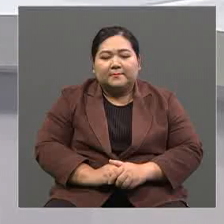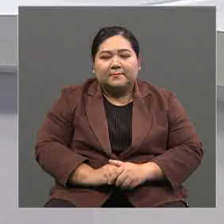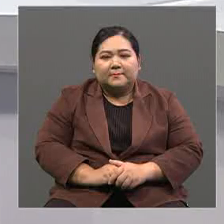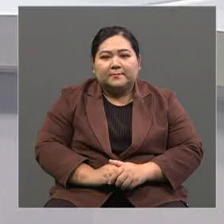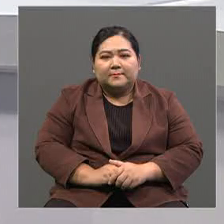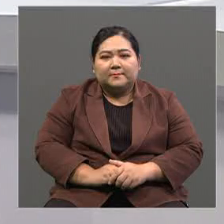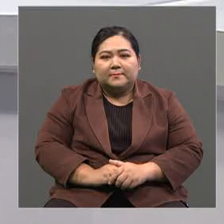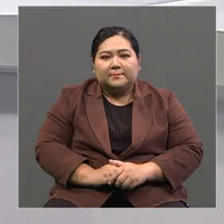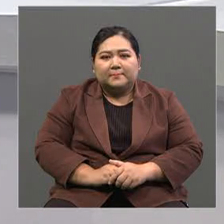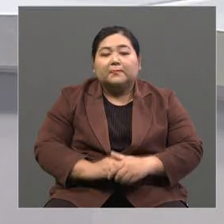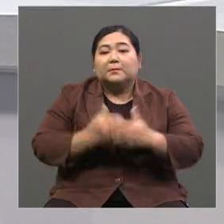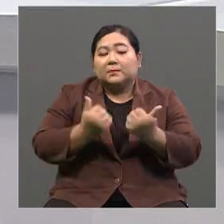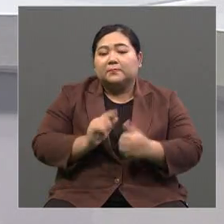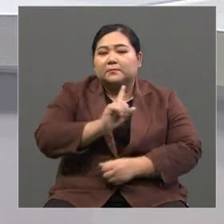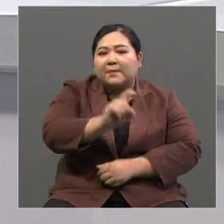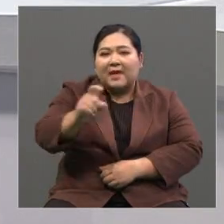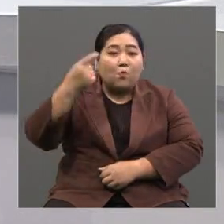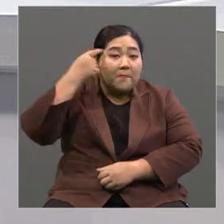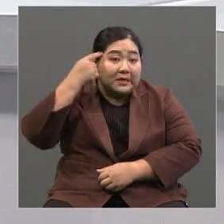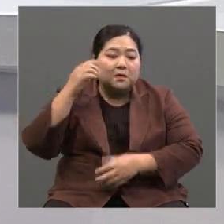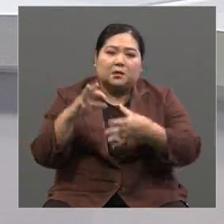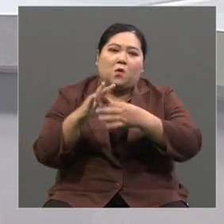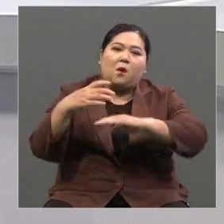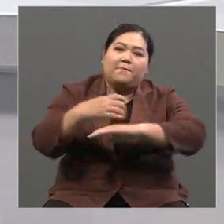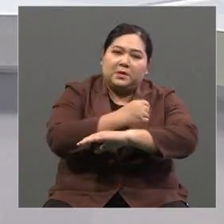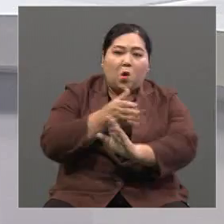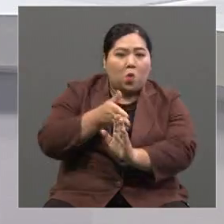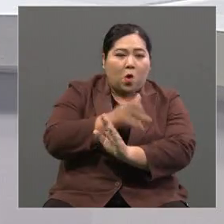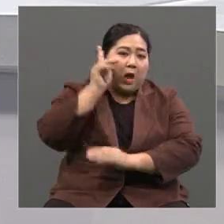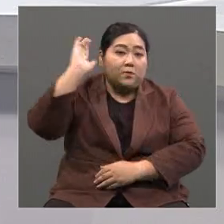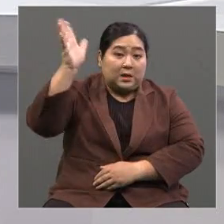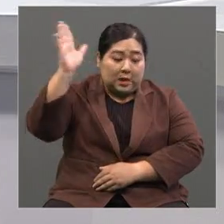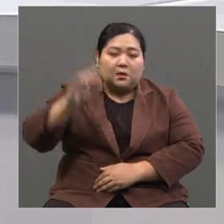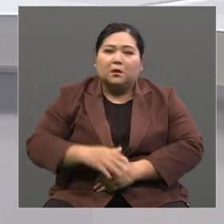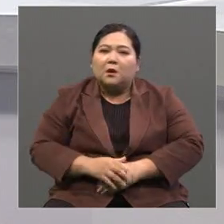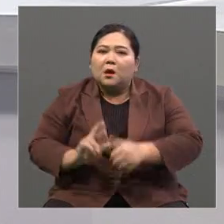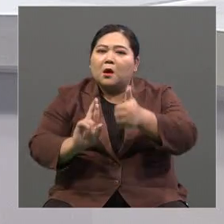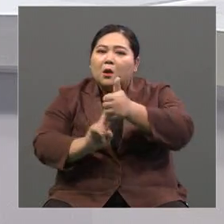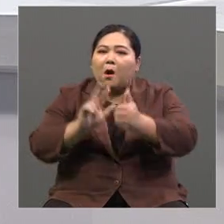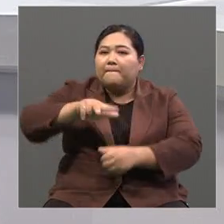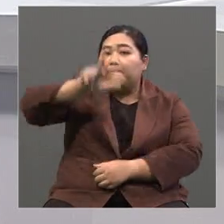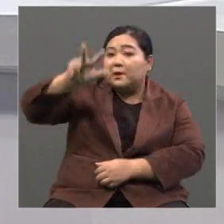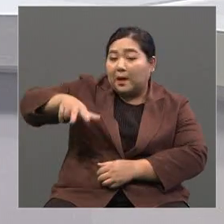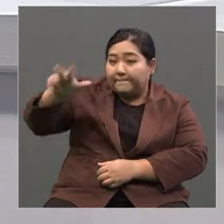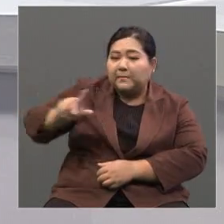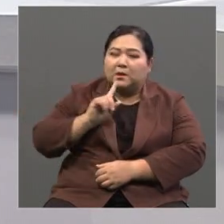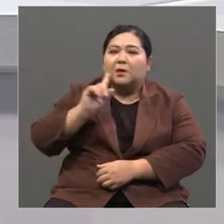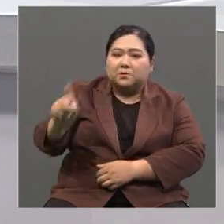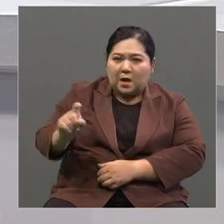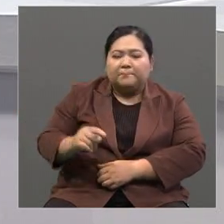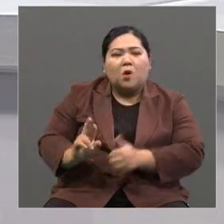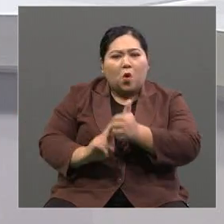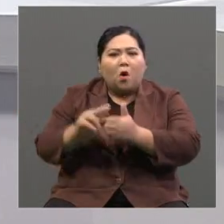มาดูความคิดเห็นประเด็นทางการบ้านการเมืองกันบ้างก่อนที่จะมีการแถลงข่าวนะทางรองหัวหน้าพรรคเพื่อไทยคุณภูมิธรรมเวชยชัยก็ให้สัมภ